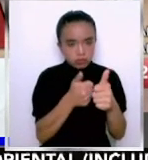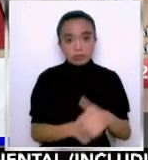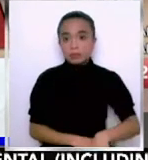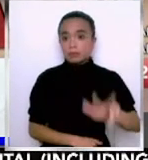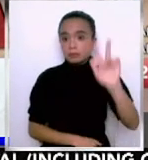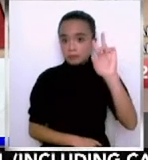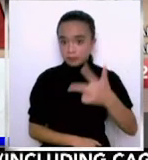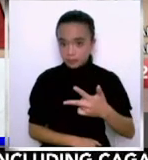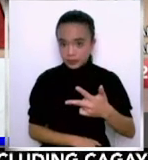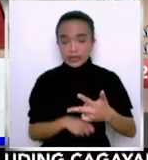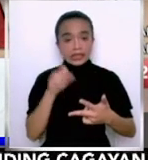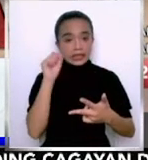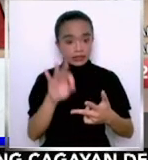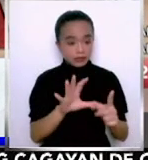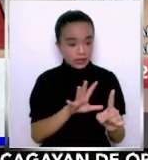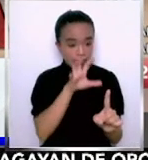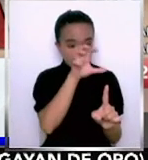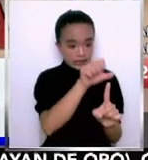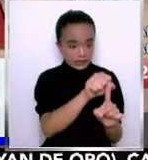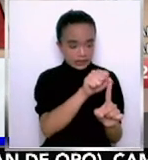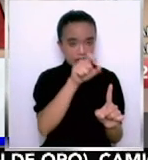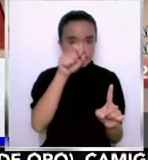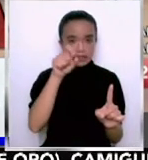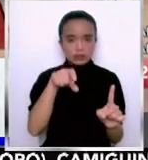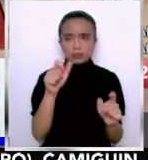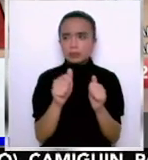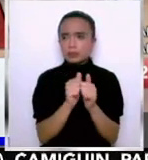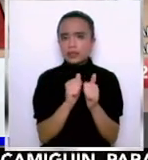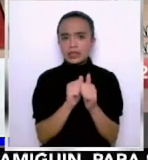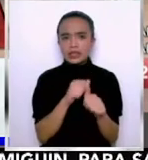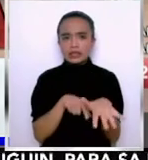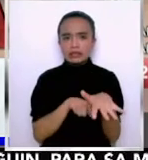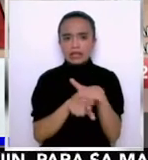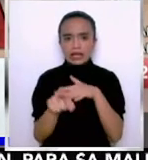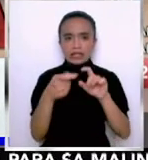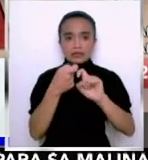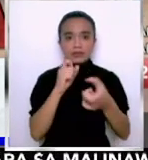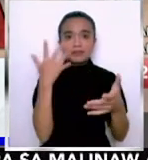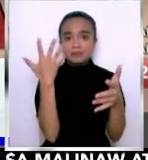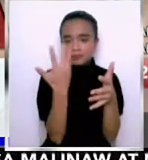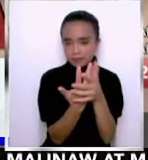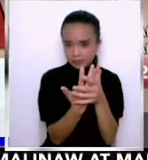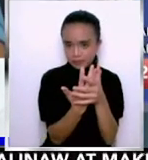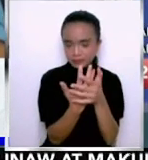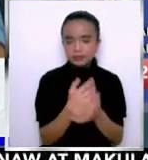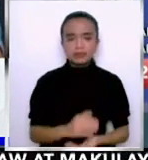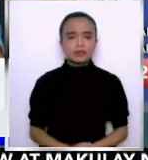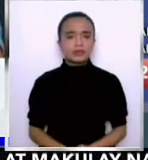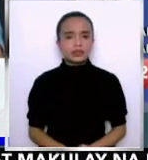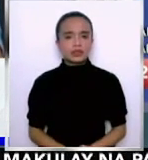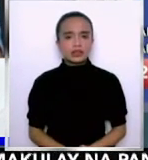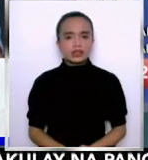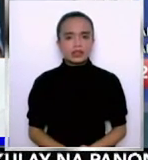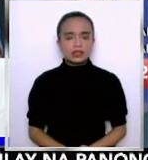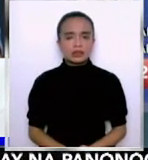ang aarestuin ay pugante o takas mula sa kulungan. Bagay na hindi na raw